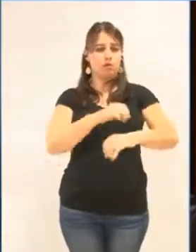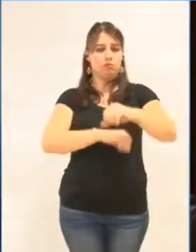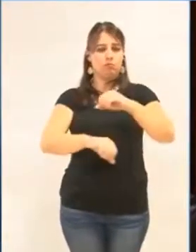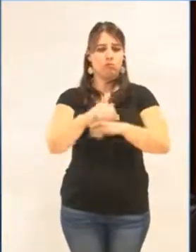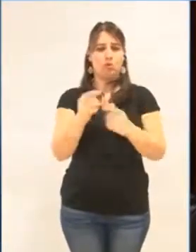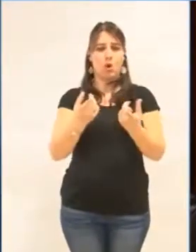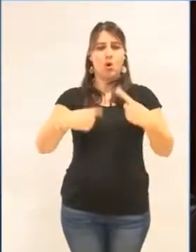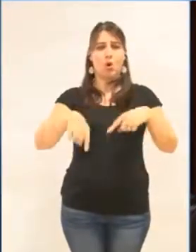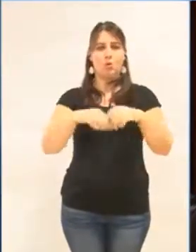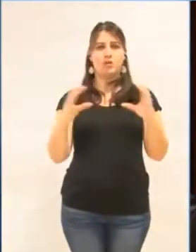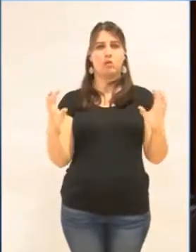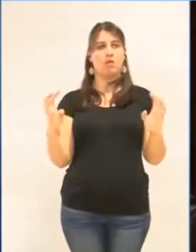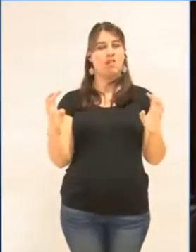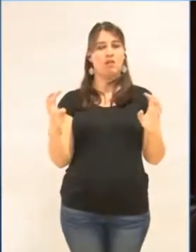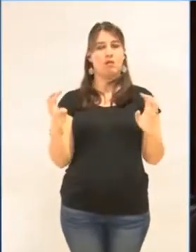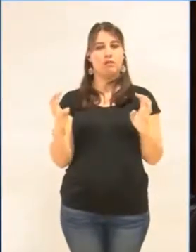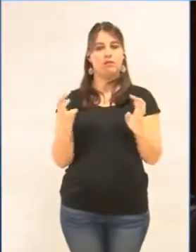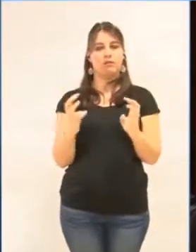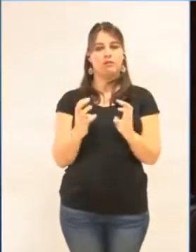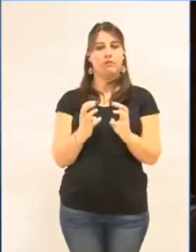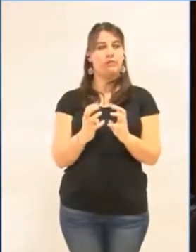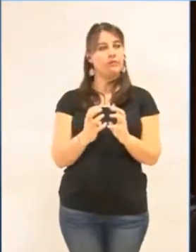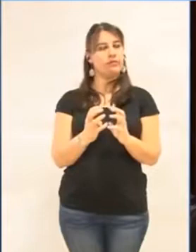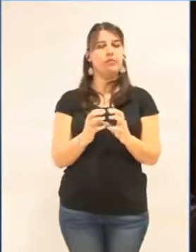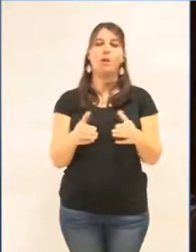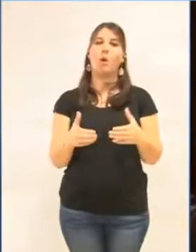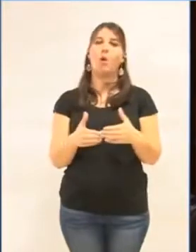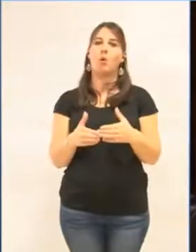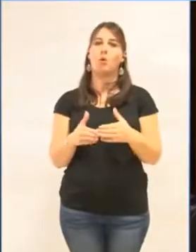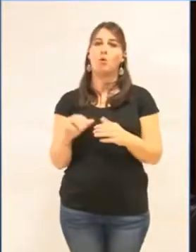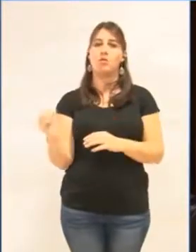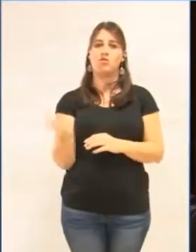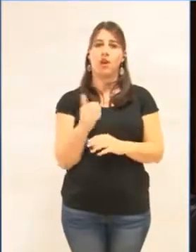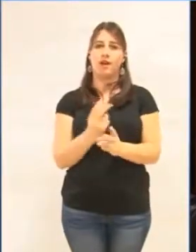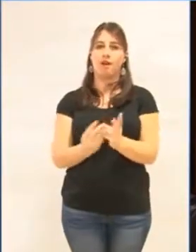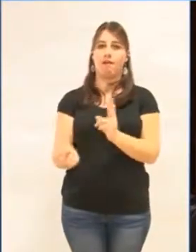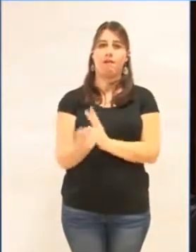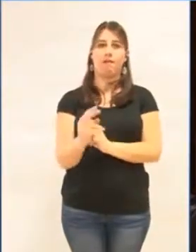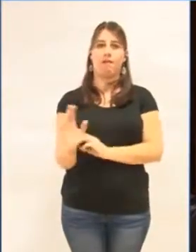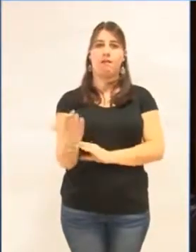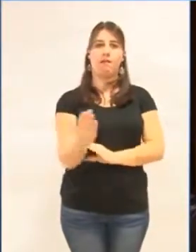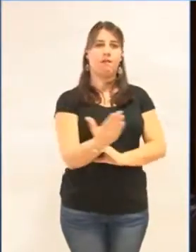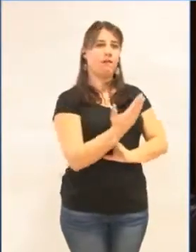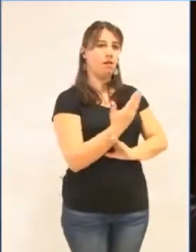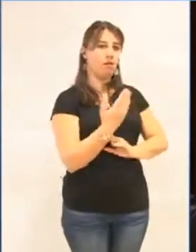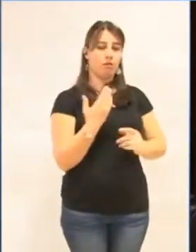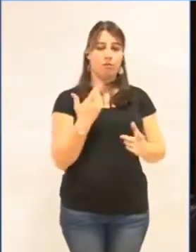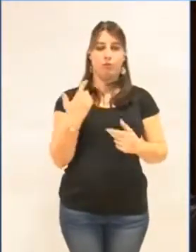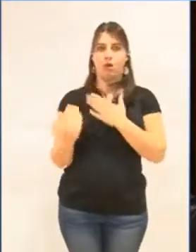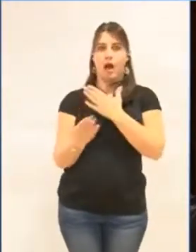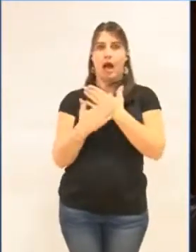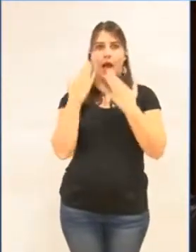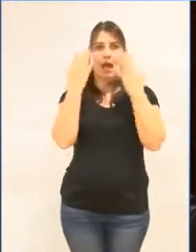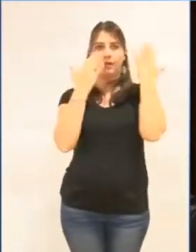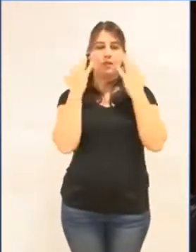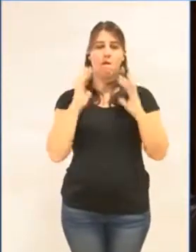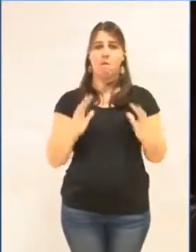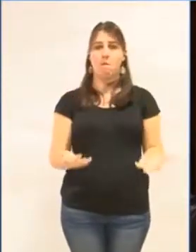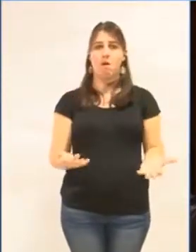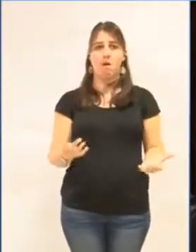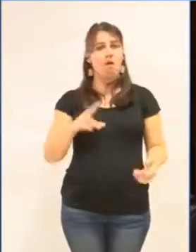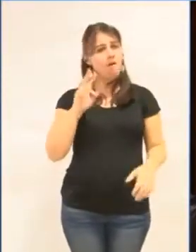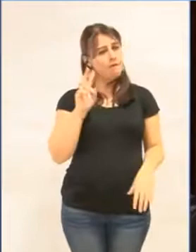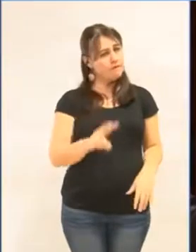mais avec l'ensemble des groupes représentés, pour voir comment traiter ces alertes-là. Je sais que ça n'est pas